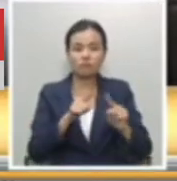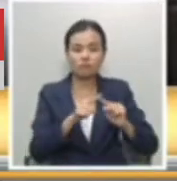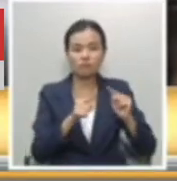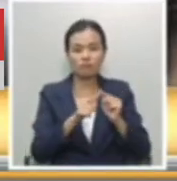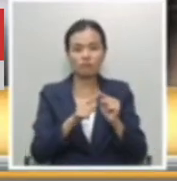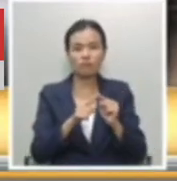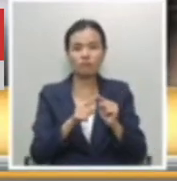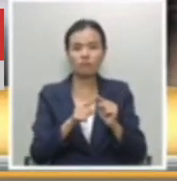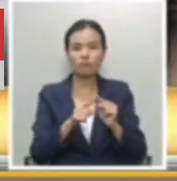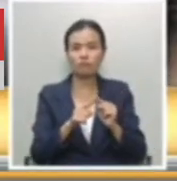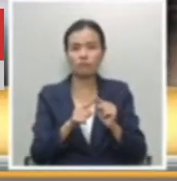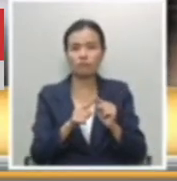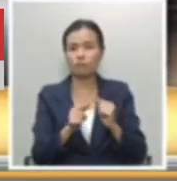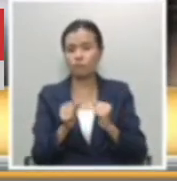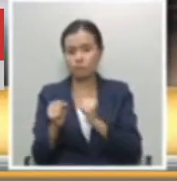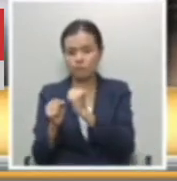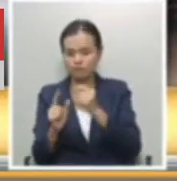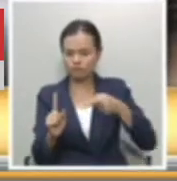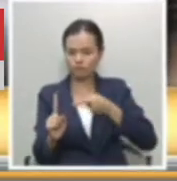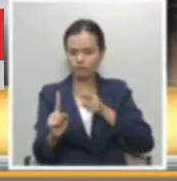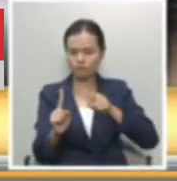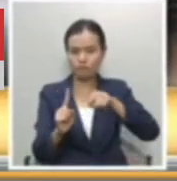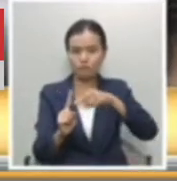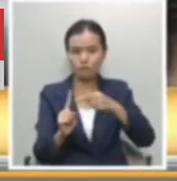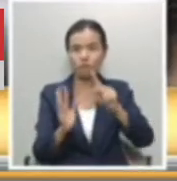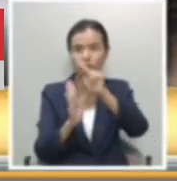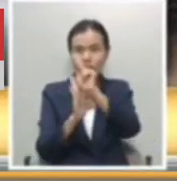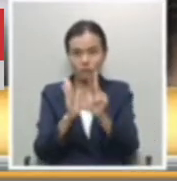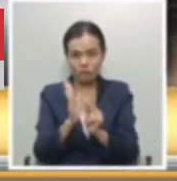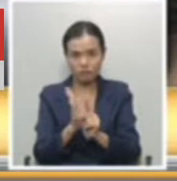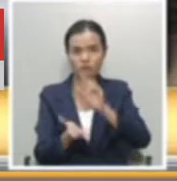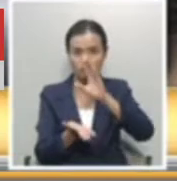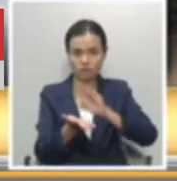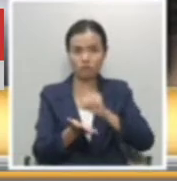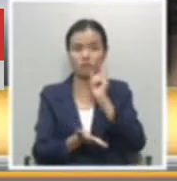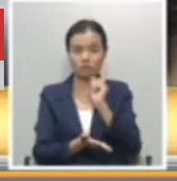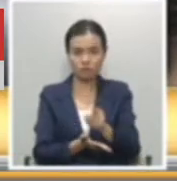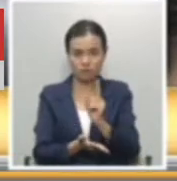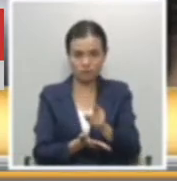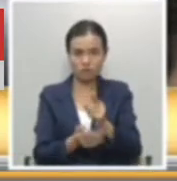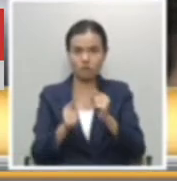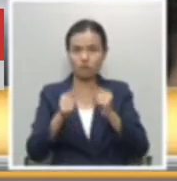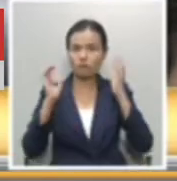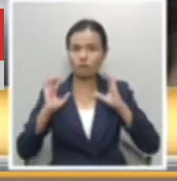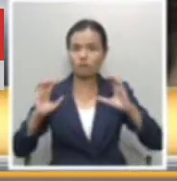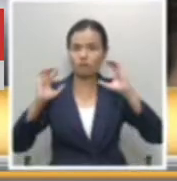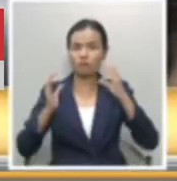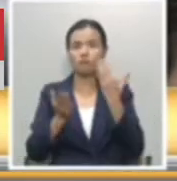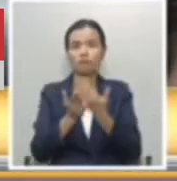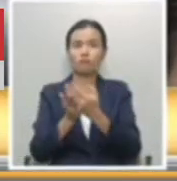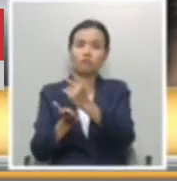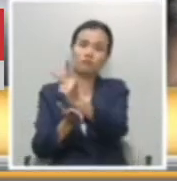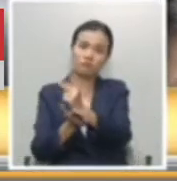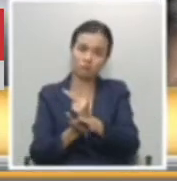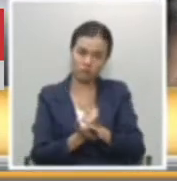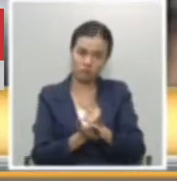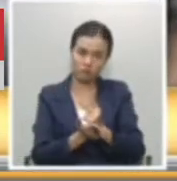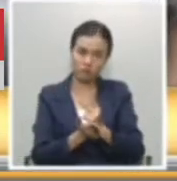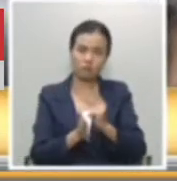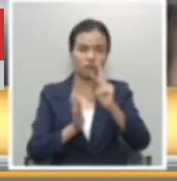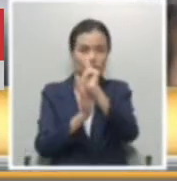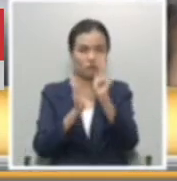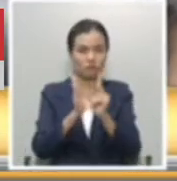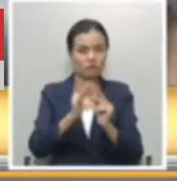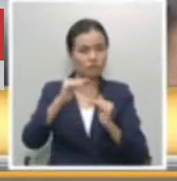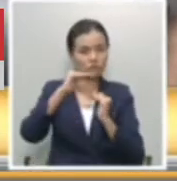หลบเลี่ยงกฎหมายหรือเปล่าเพราะว่าข้อเท็จจริงครับรัฐบาลนั้นไม่สามารถที่จะกู้เงินเนี่ยมากกว่าตามที่กฎหมายกำห